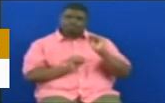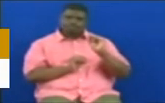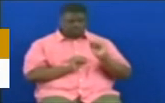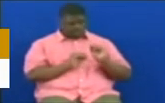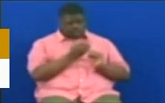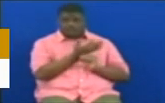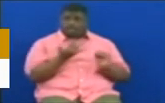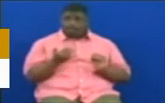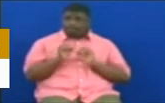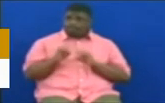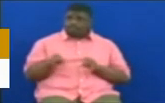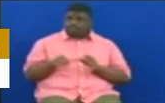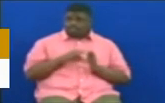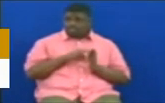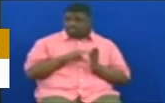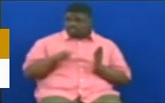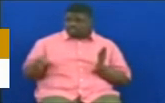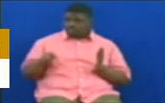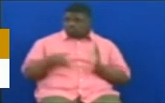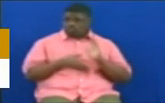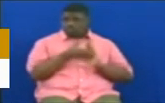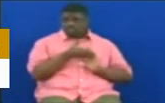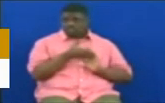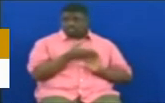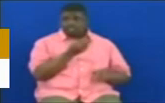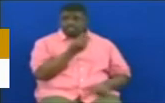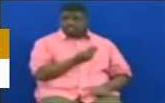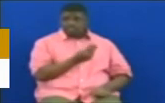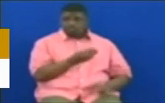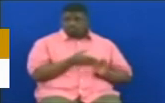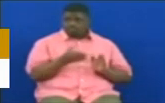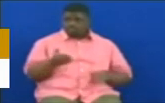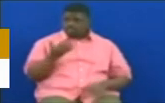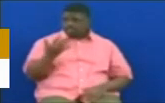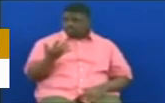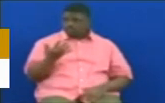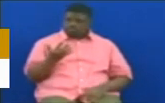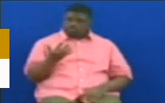na isomeke paragraphs kuanzia 3 mpaka 5 badala ya